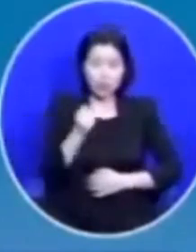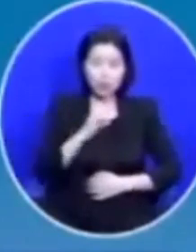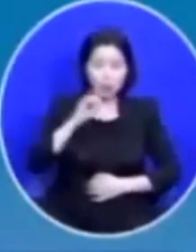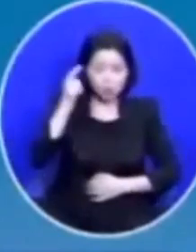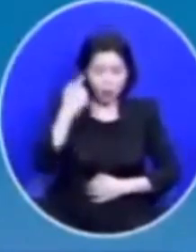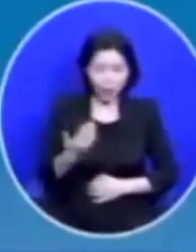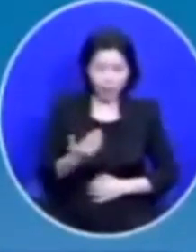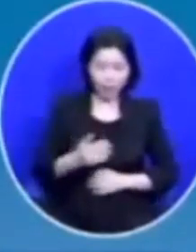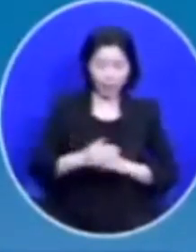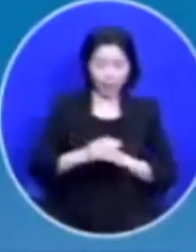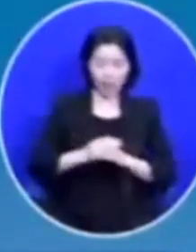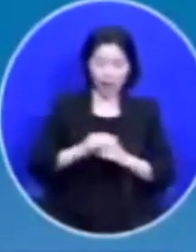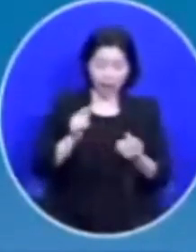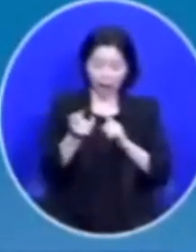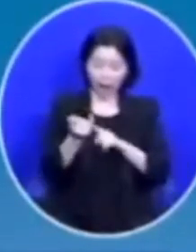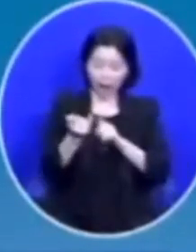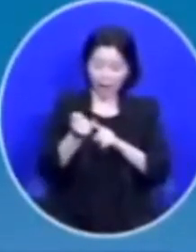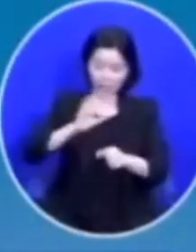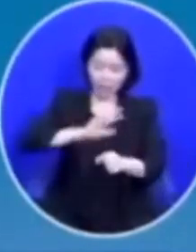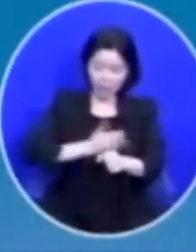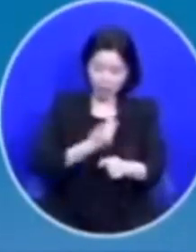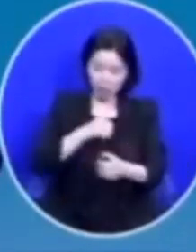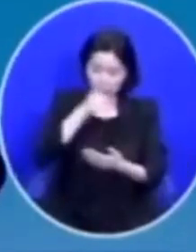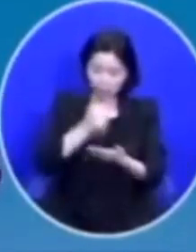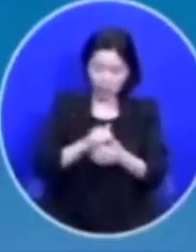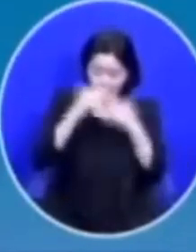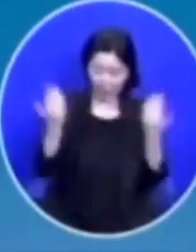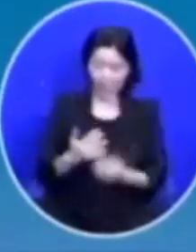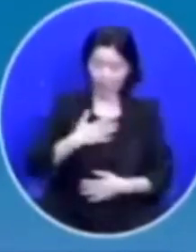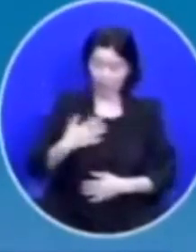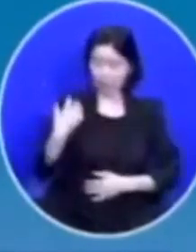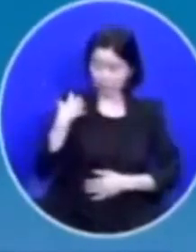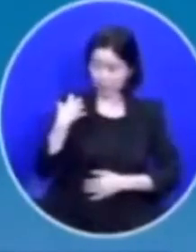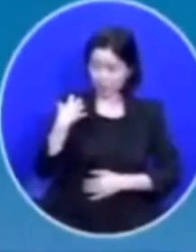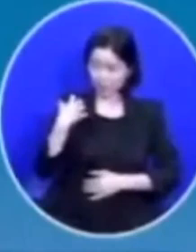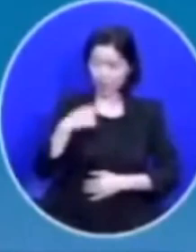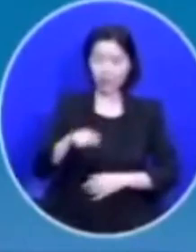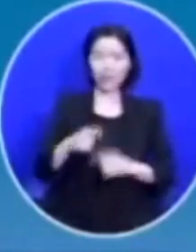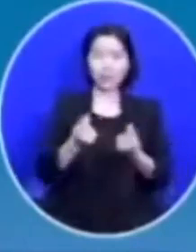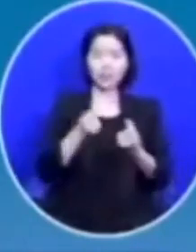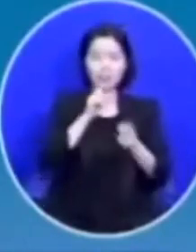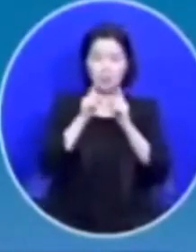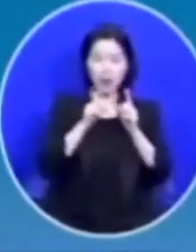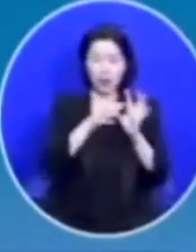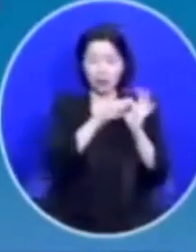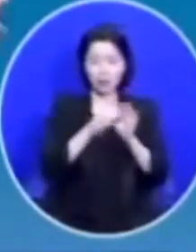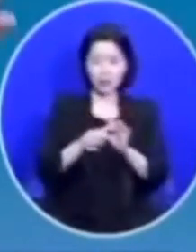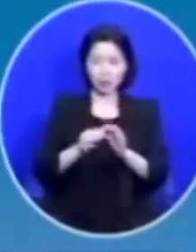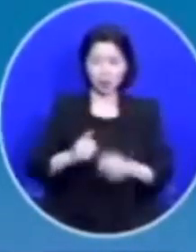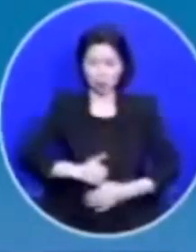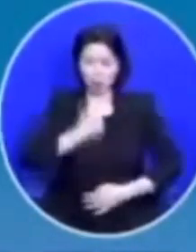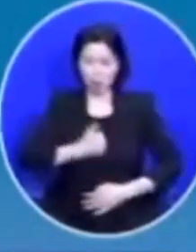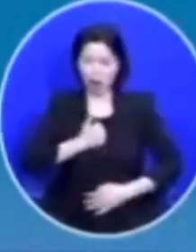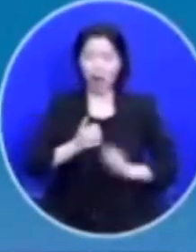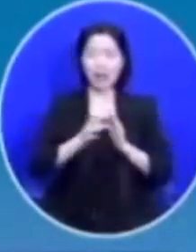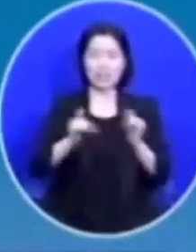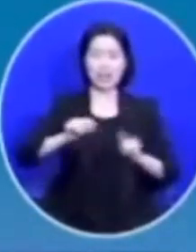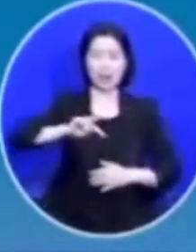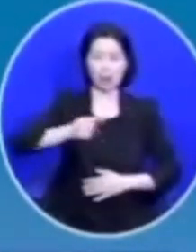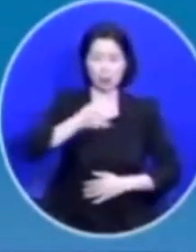허물과 잘못이다 내 책임이라고 요 그러면서 마 환을 분도 틀림없이 있으리라고